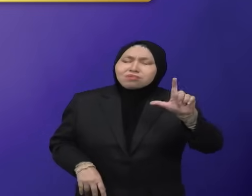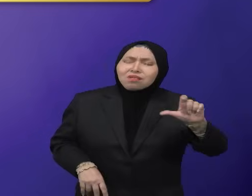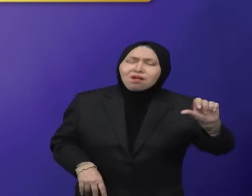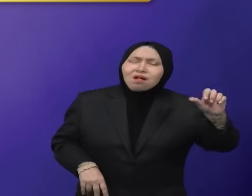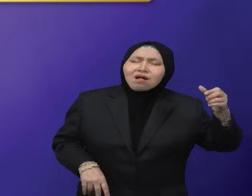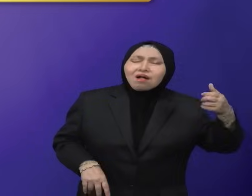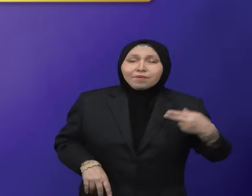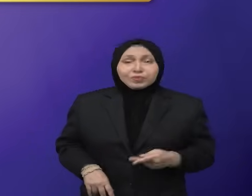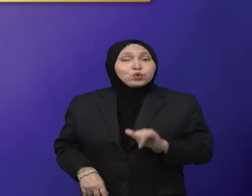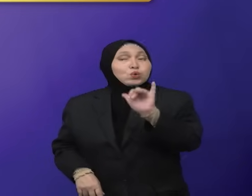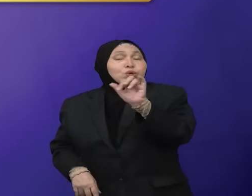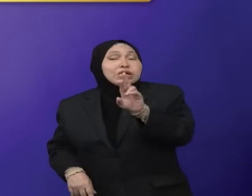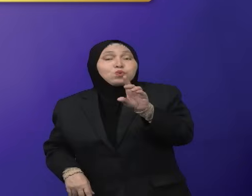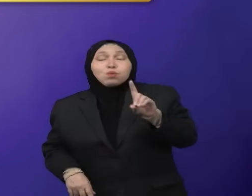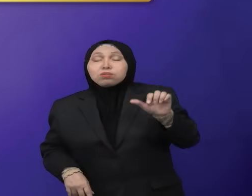Yuridullahu.